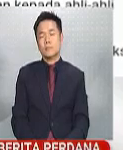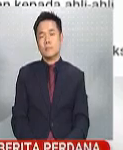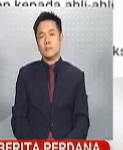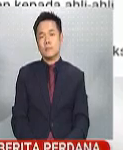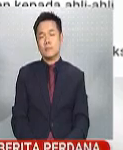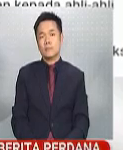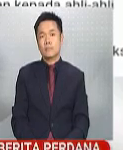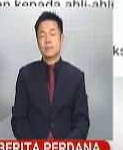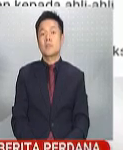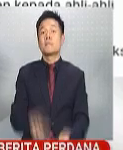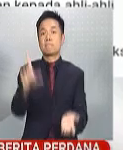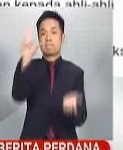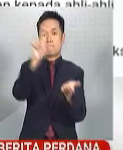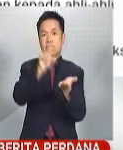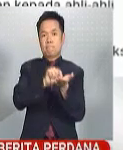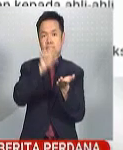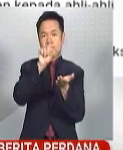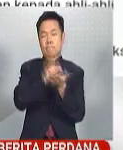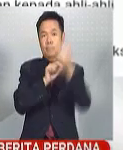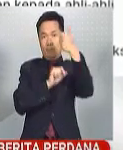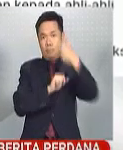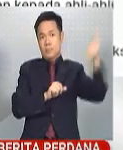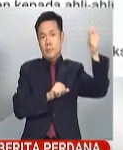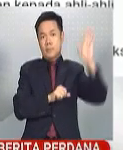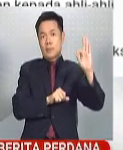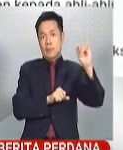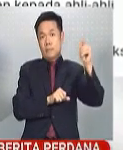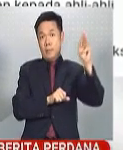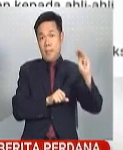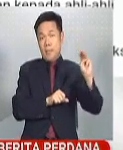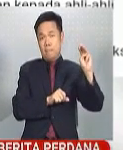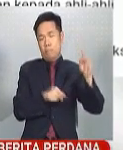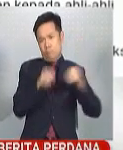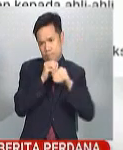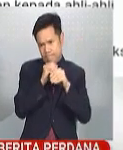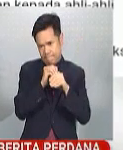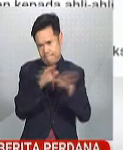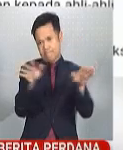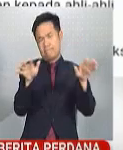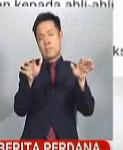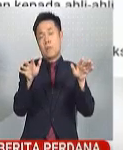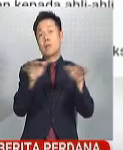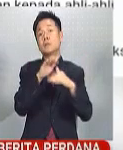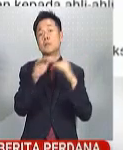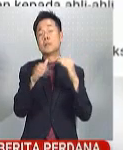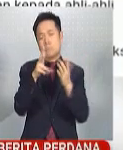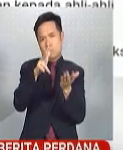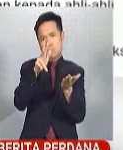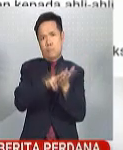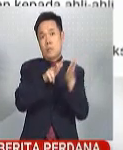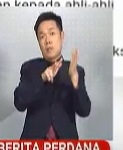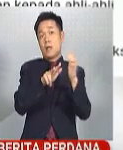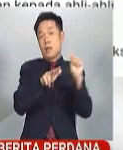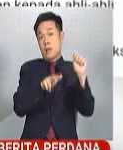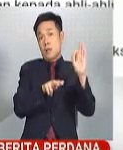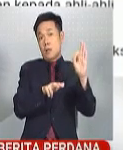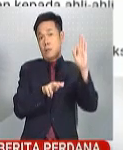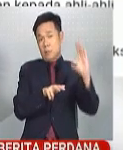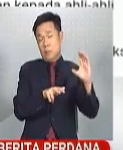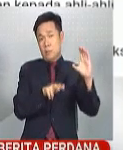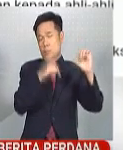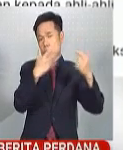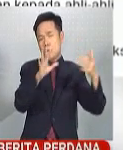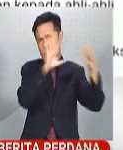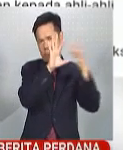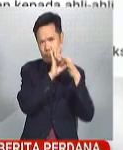Menurut satu siaran media dari Setiausaha Agung FAM, Stuart Ramalingam, keputusan itu dibuat selepas AFC mengadakan perbincangan dengan